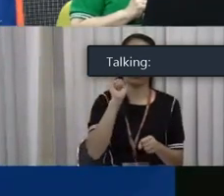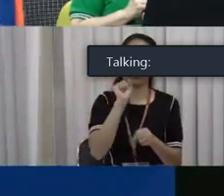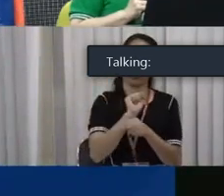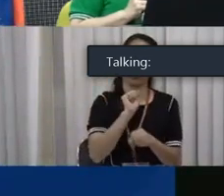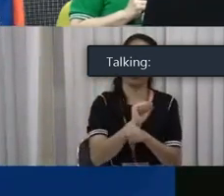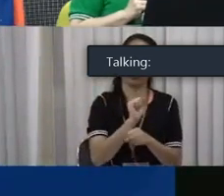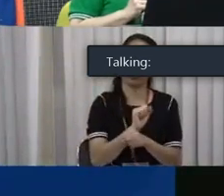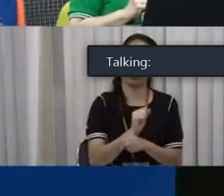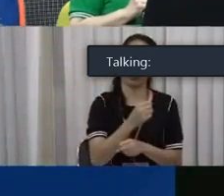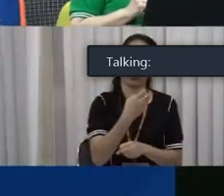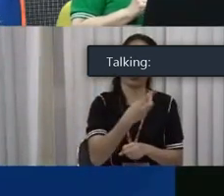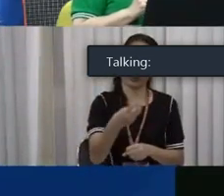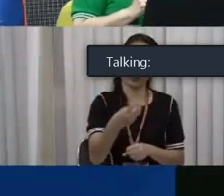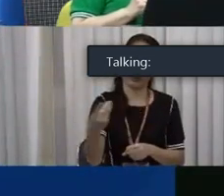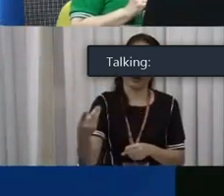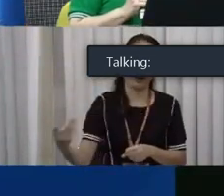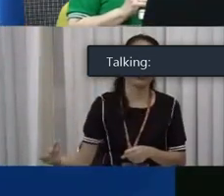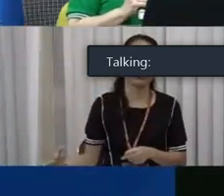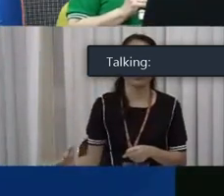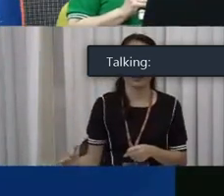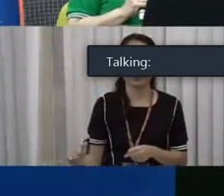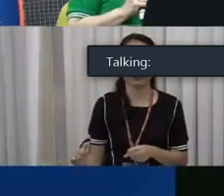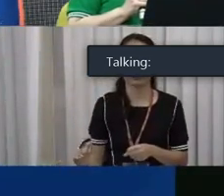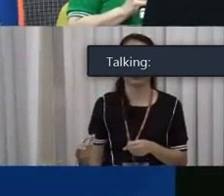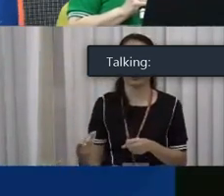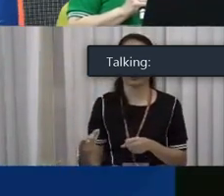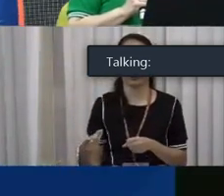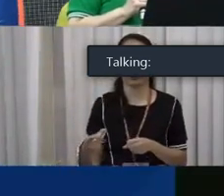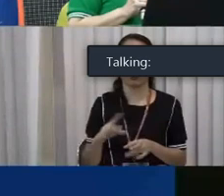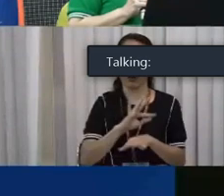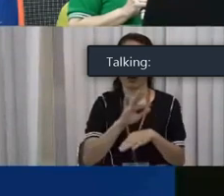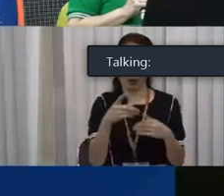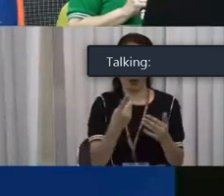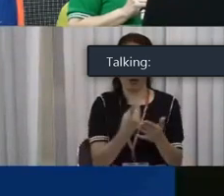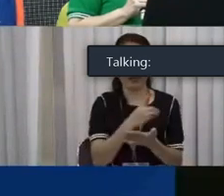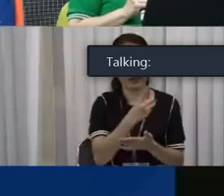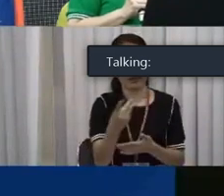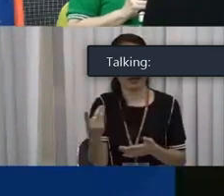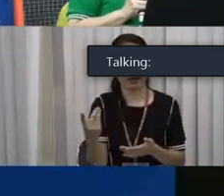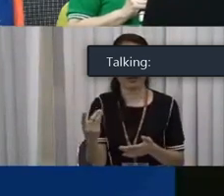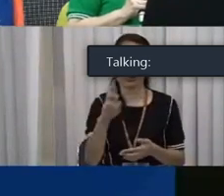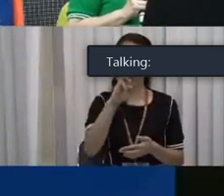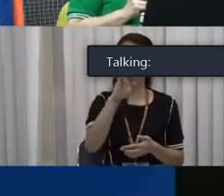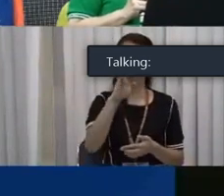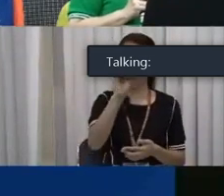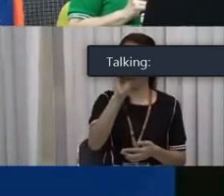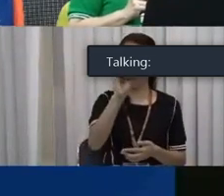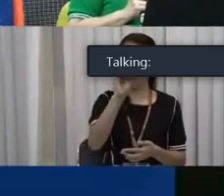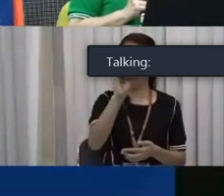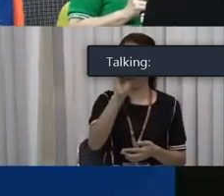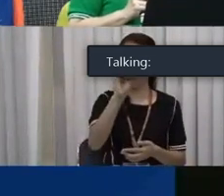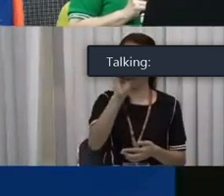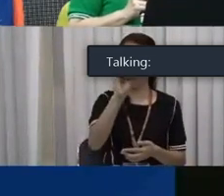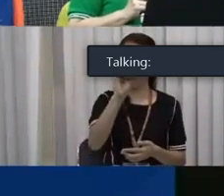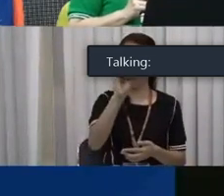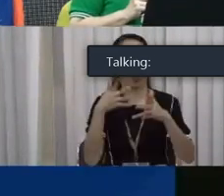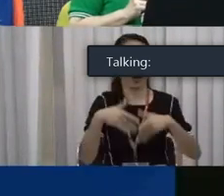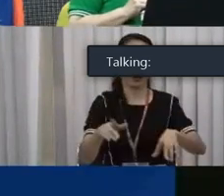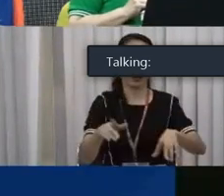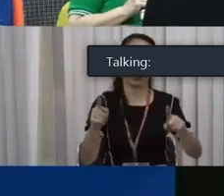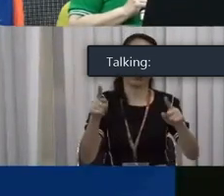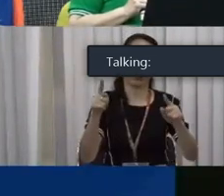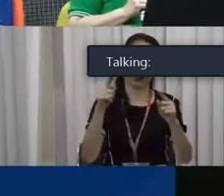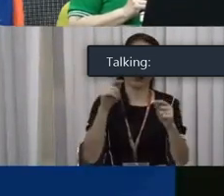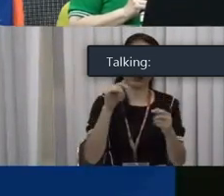devices. Automation na. Tanan, robotics na. So, pwede na silang manaktak o